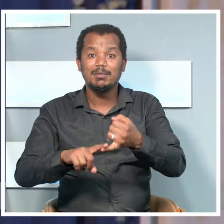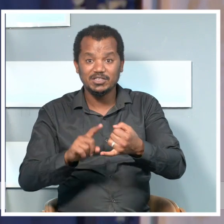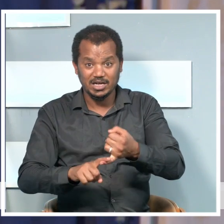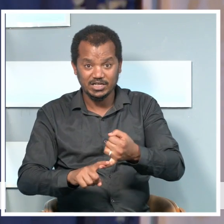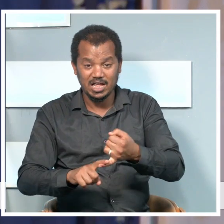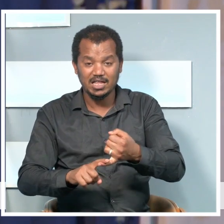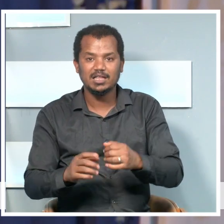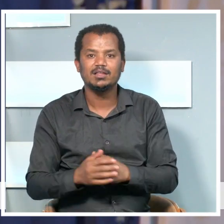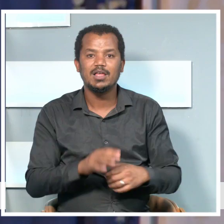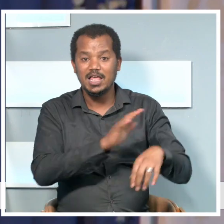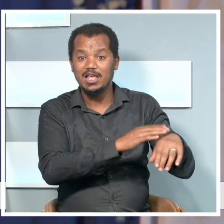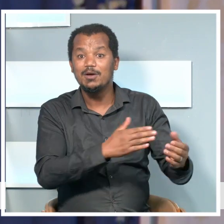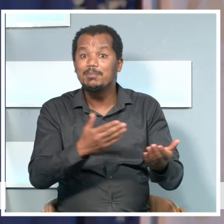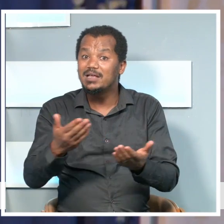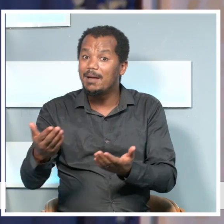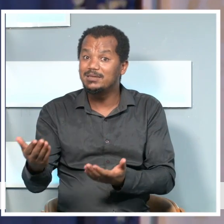በመጨረሻ